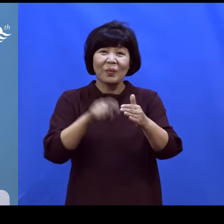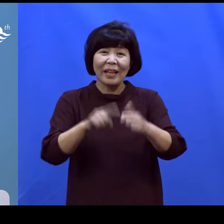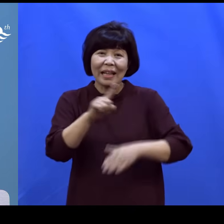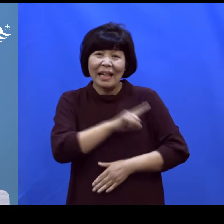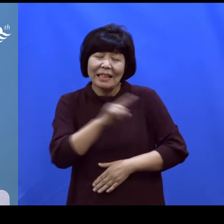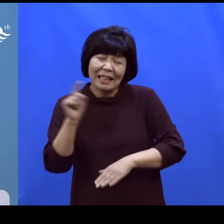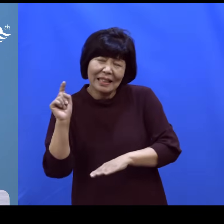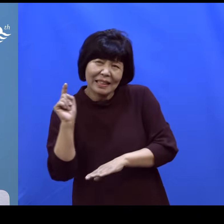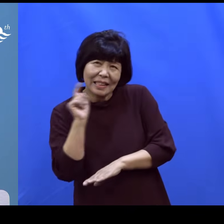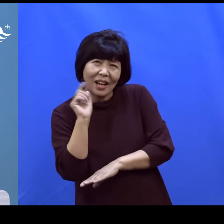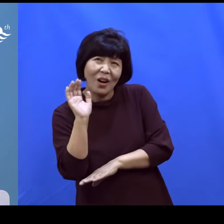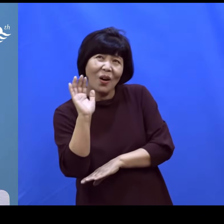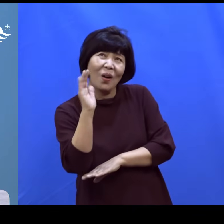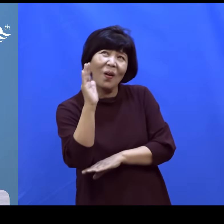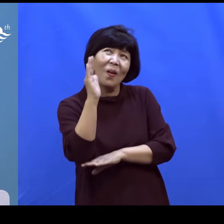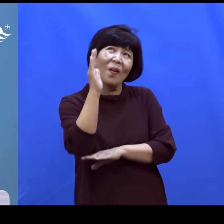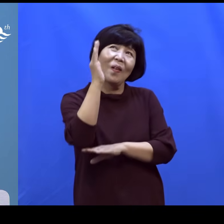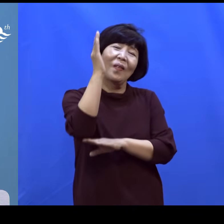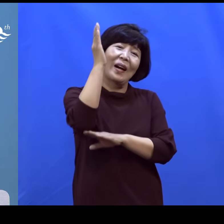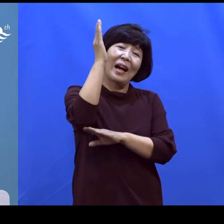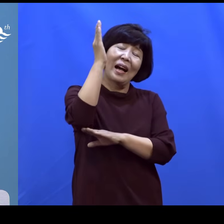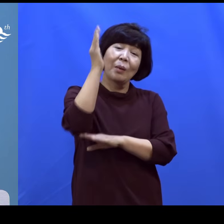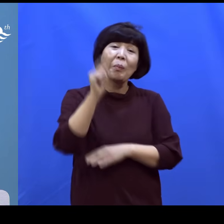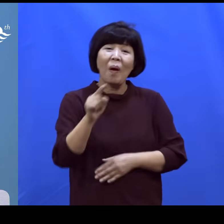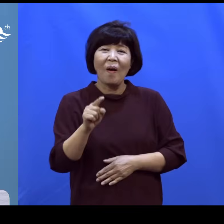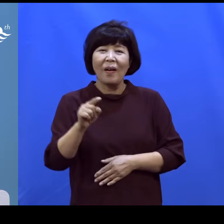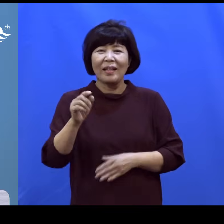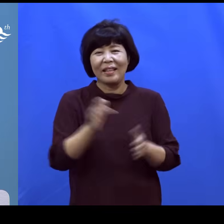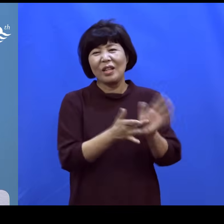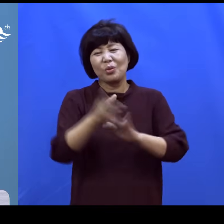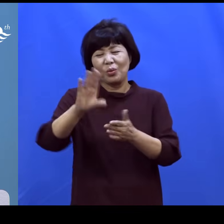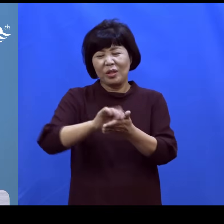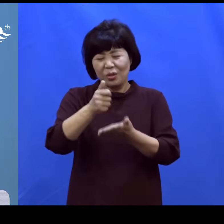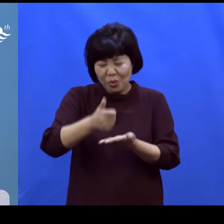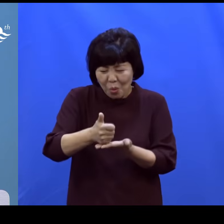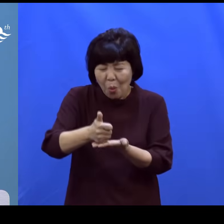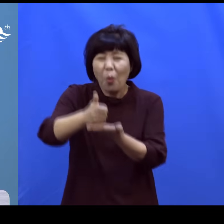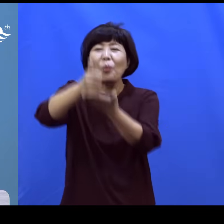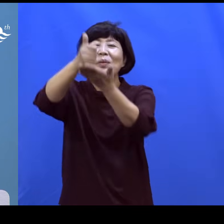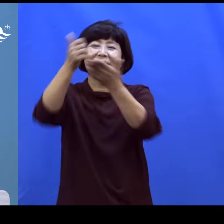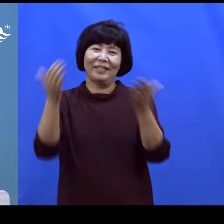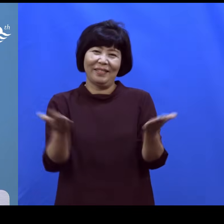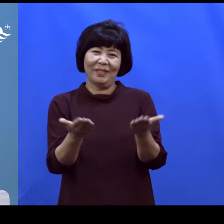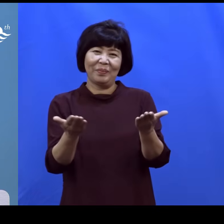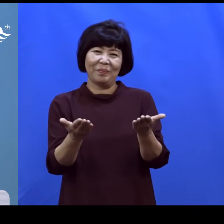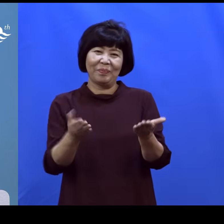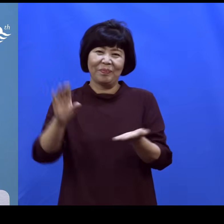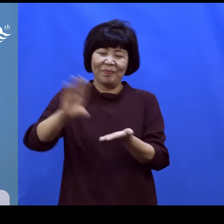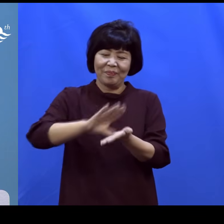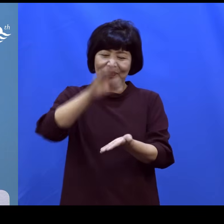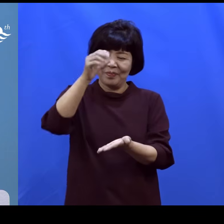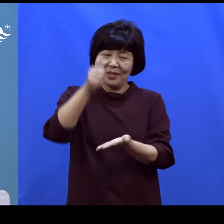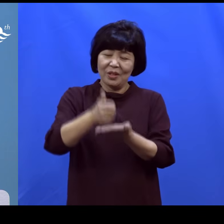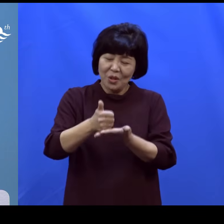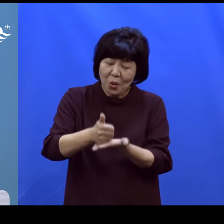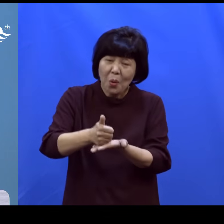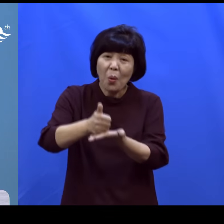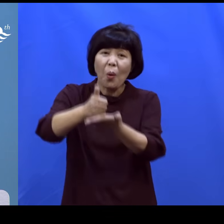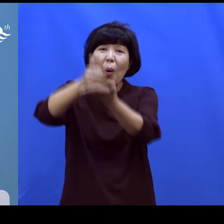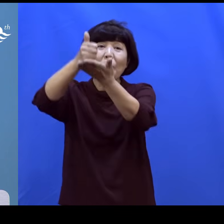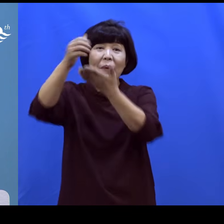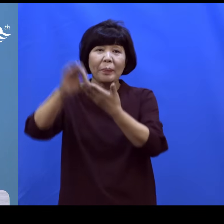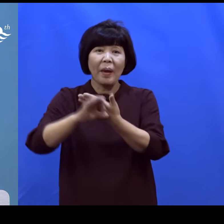그리고 가장 안전한 삶입니다. 내가 그리스도를 높이면 우리의 삶은 비참해지지 않습니다. 그리스도를 높이는 삶은 실패가